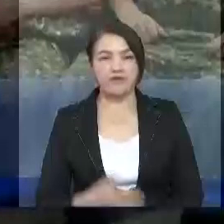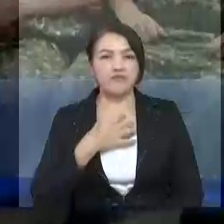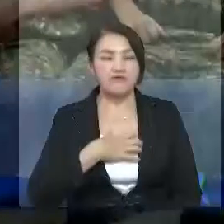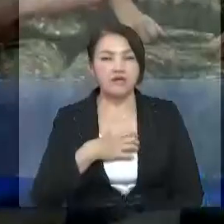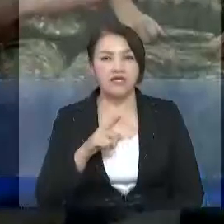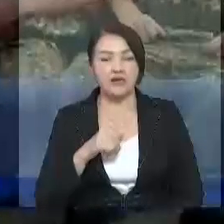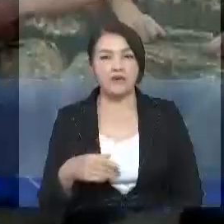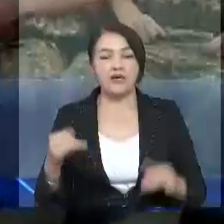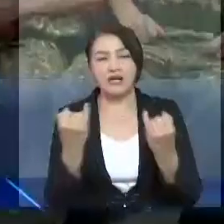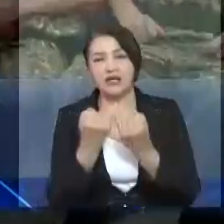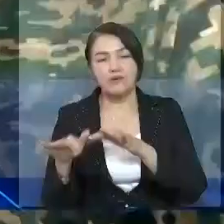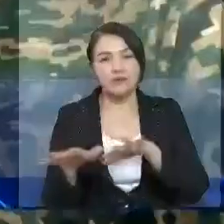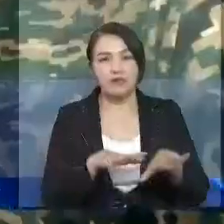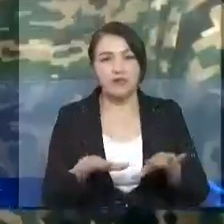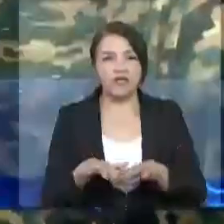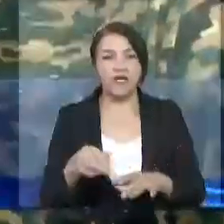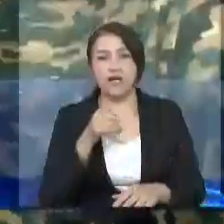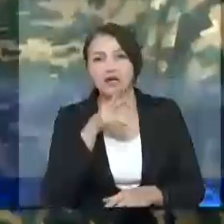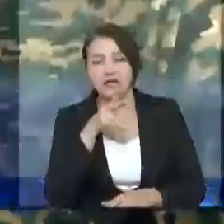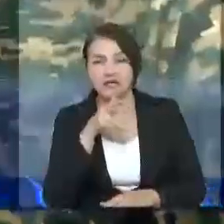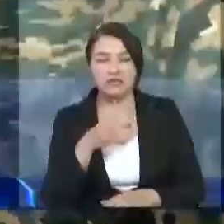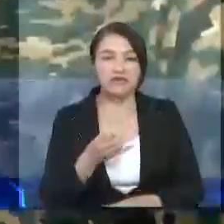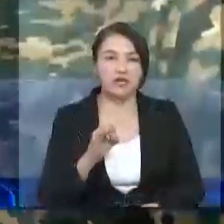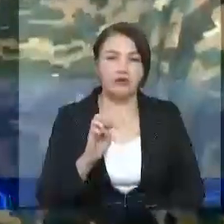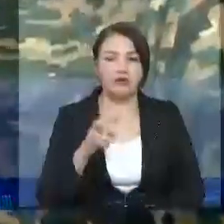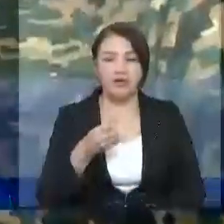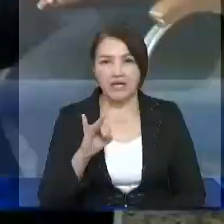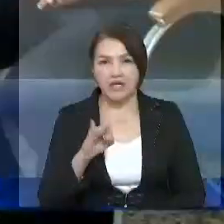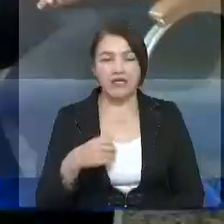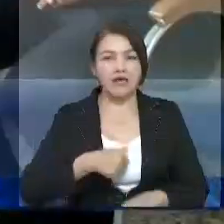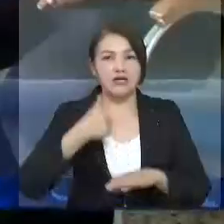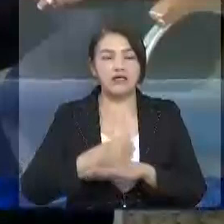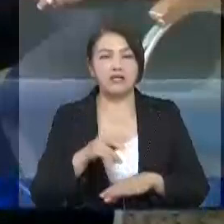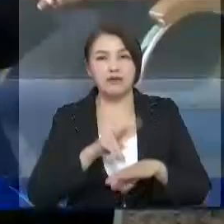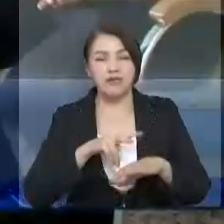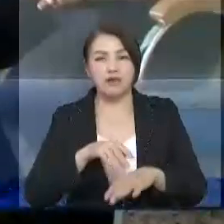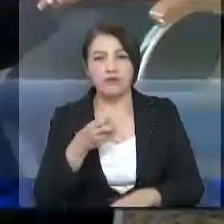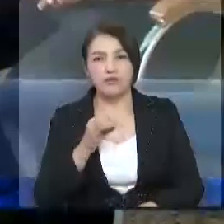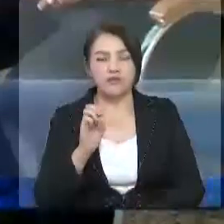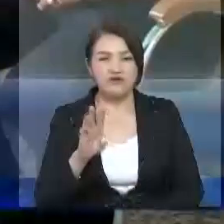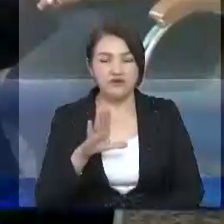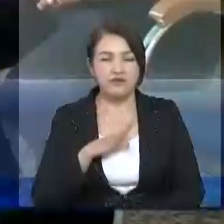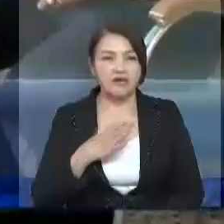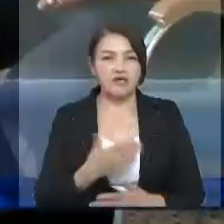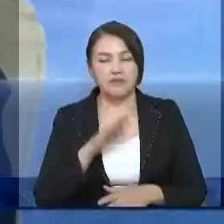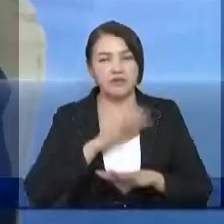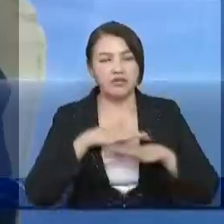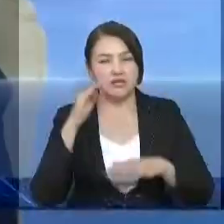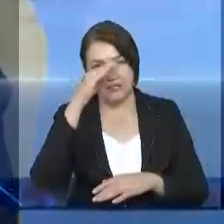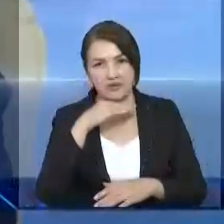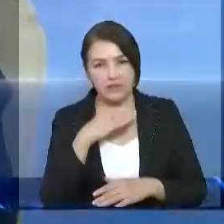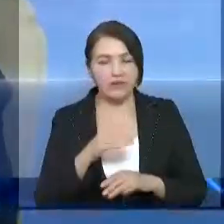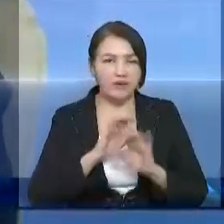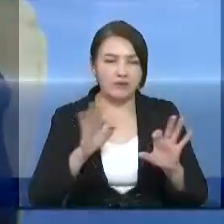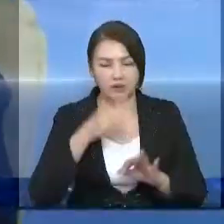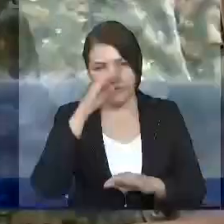подчеркнуть что гостями мероприятия стали представитель корейской диаспоры Геннадий югай главный полицейский области Абай Жусупов оба многодетные отцы которые поделились